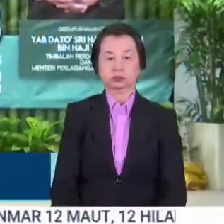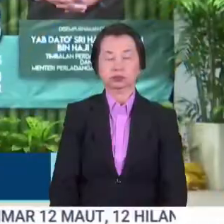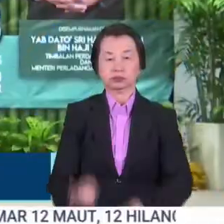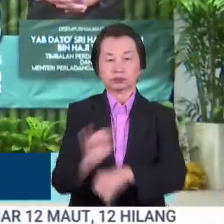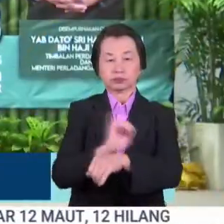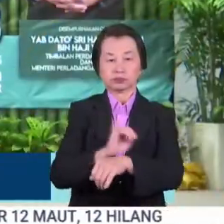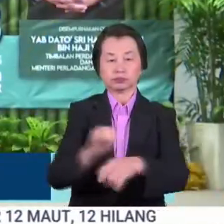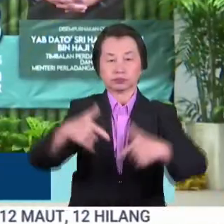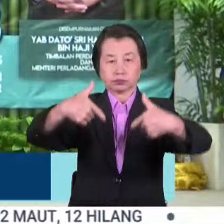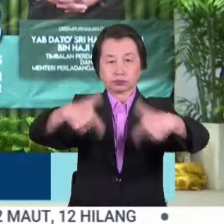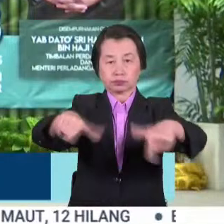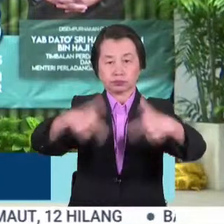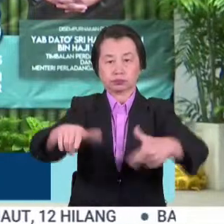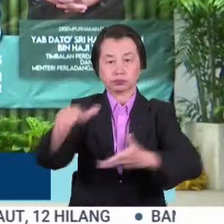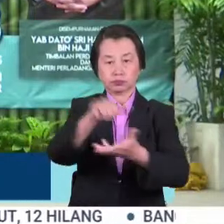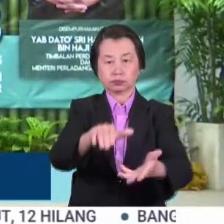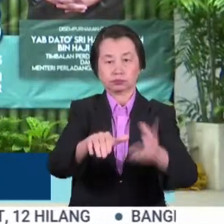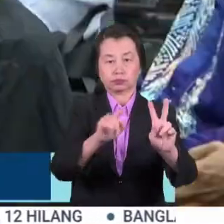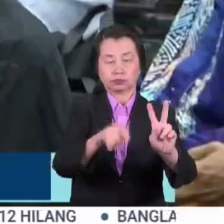Industri perkayuan menyumbang